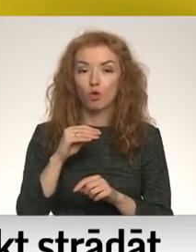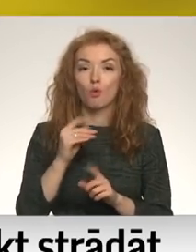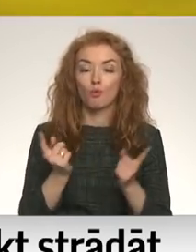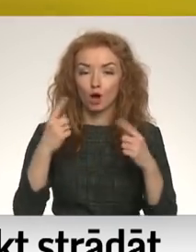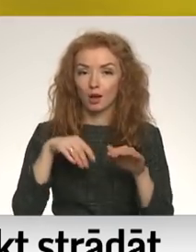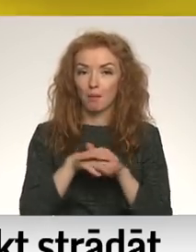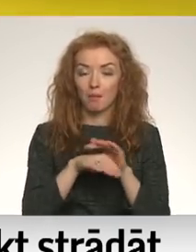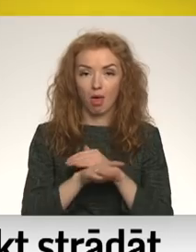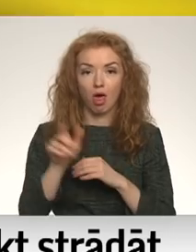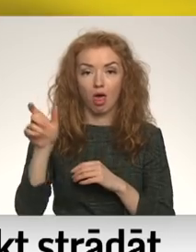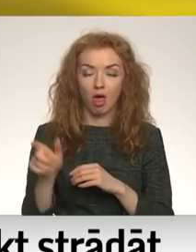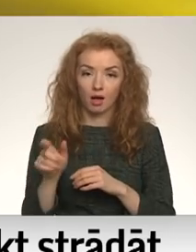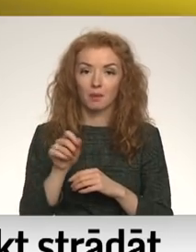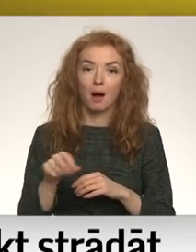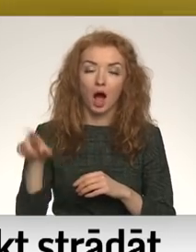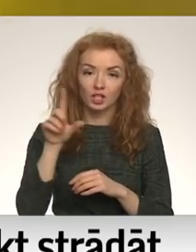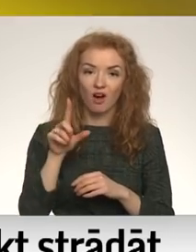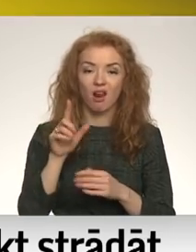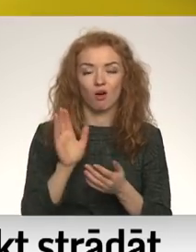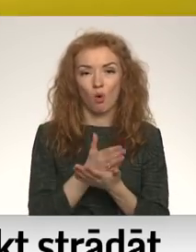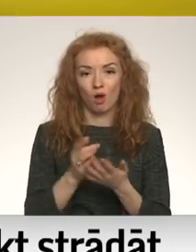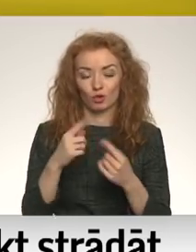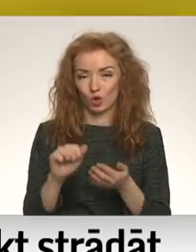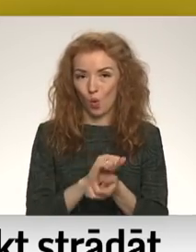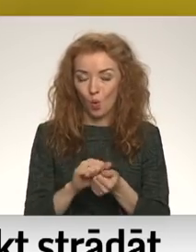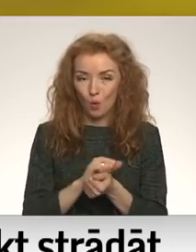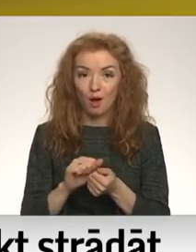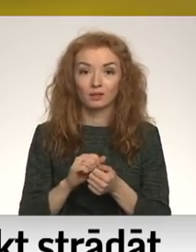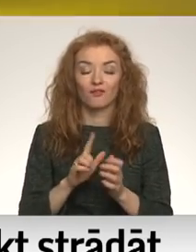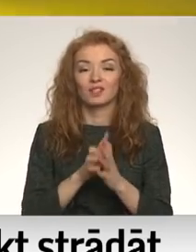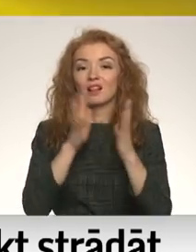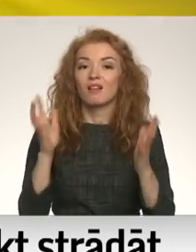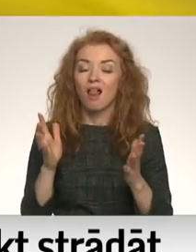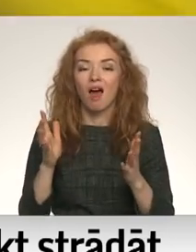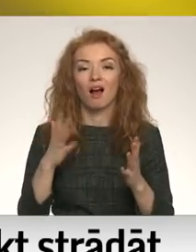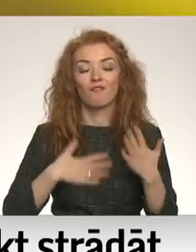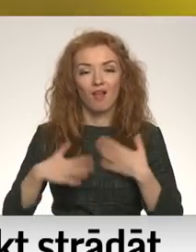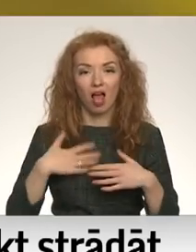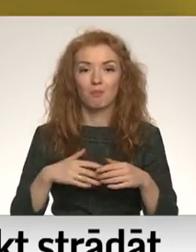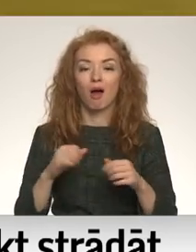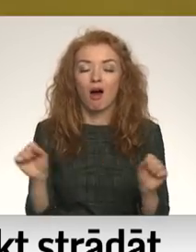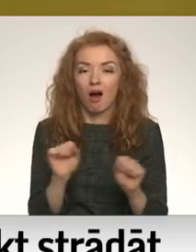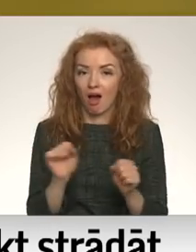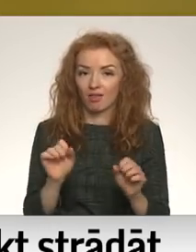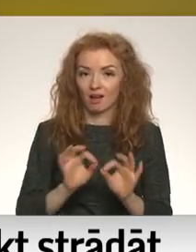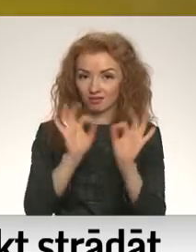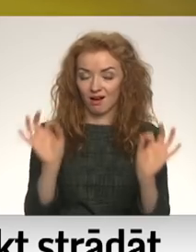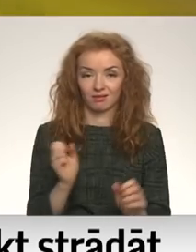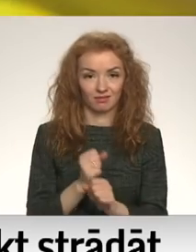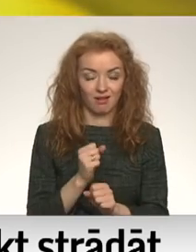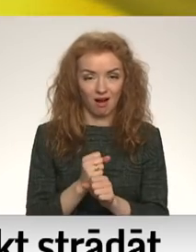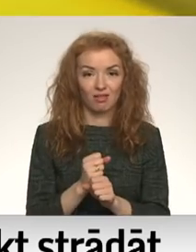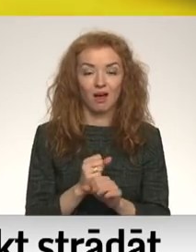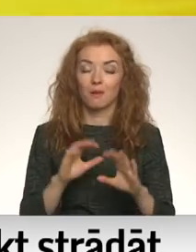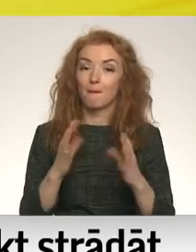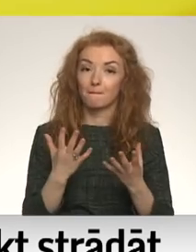bēgļu ikdienu lielākoties aizrit kārtojot formalitātes. Lielākā vēlme esot pēc iespējas ātrāk sākt strādāt,